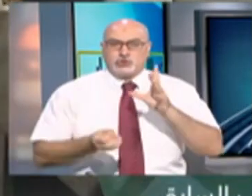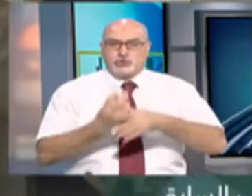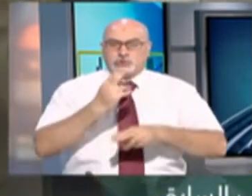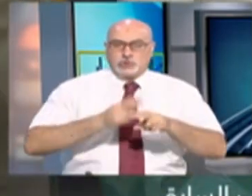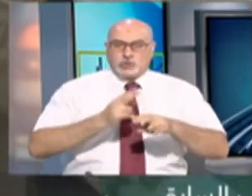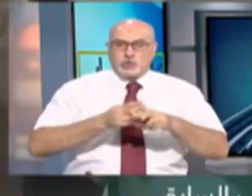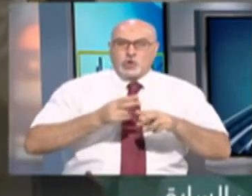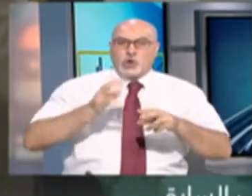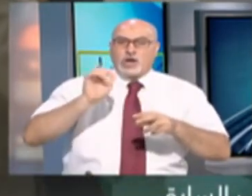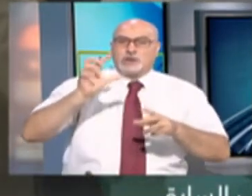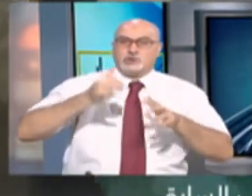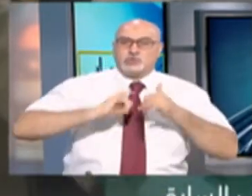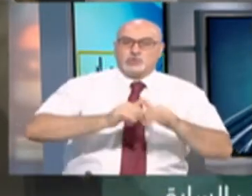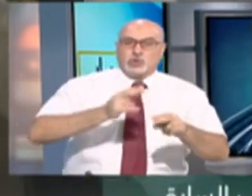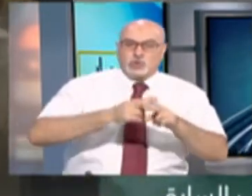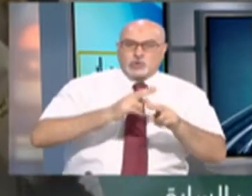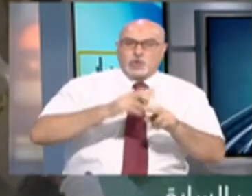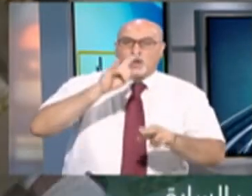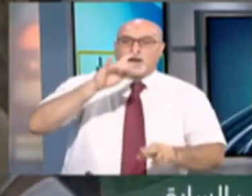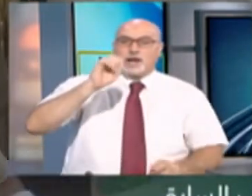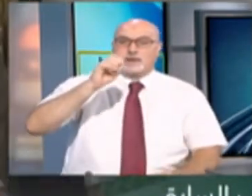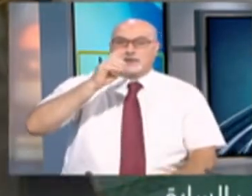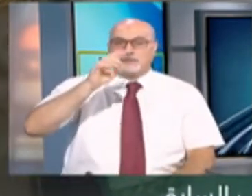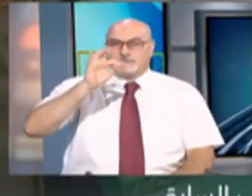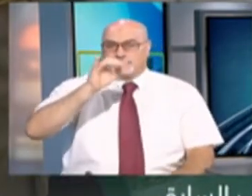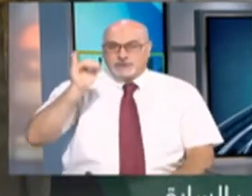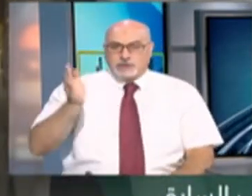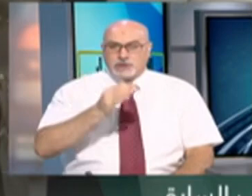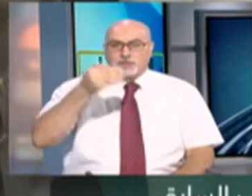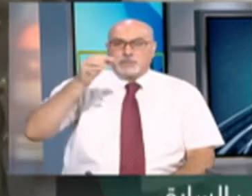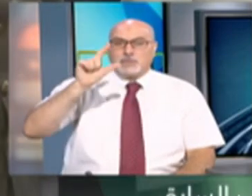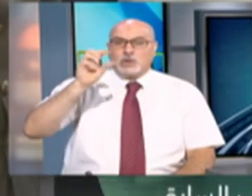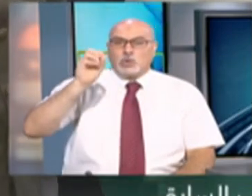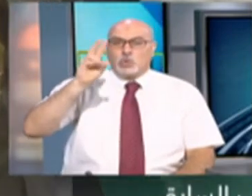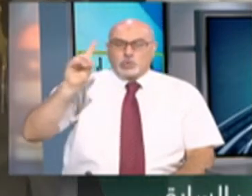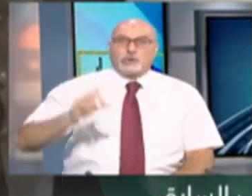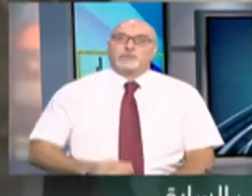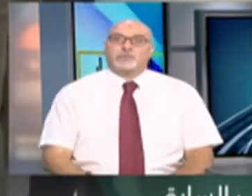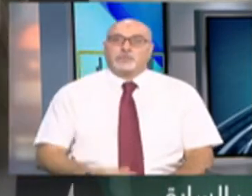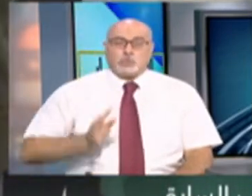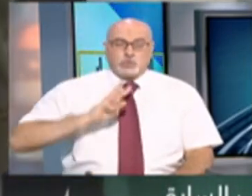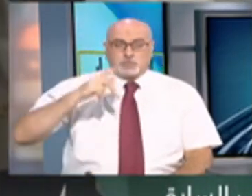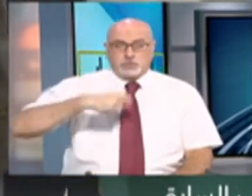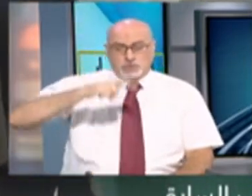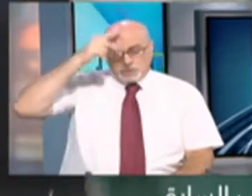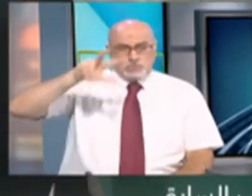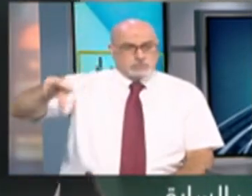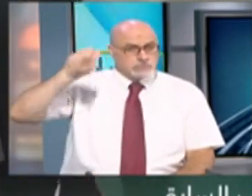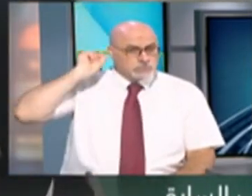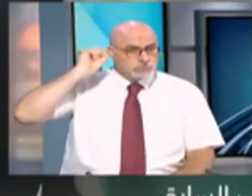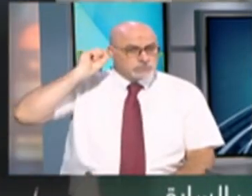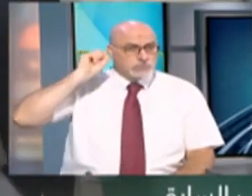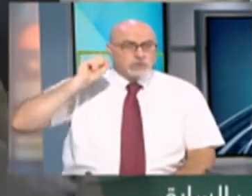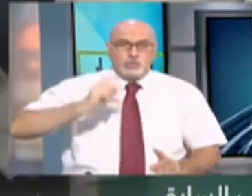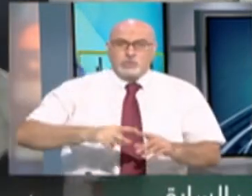اللاعب الدولي السابق هدفي ميلود. السيد الرئيس استمع لعرض مفصل بالفيديو وشروحات حول تجسيد